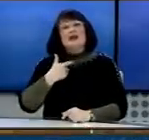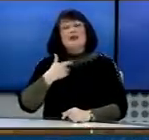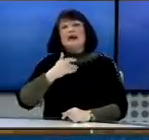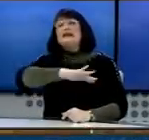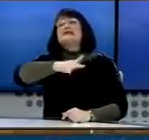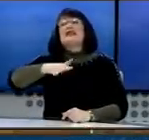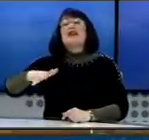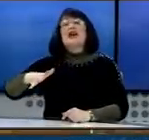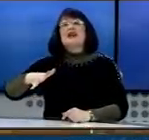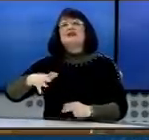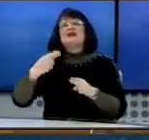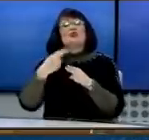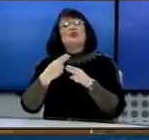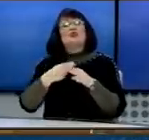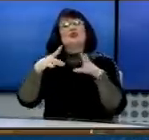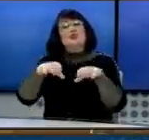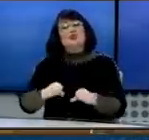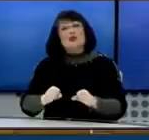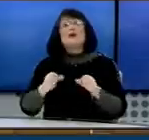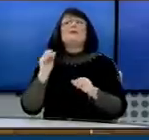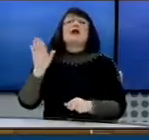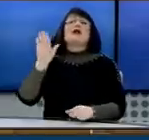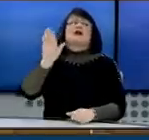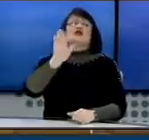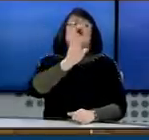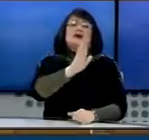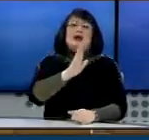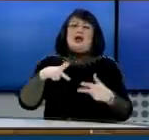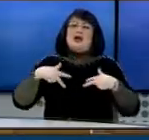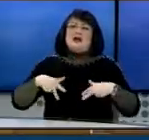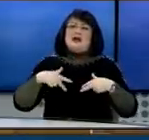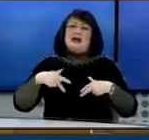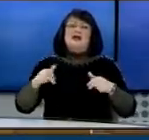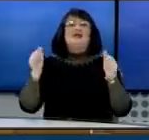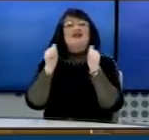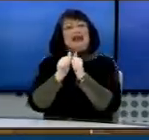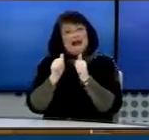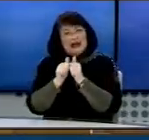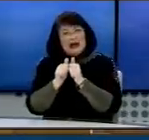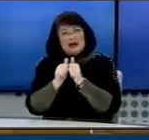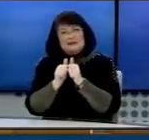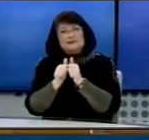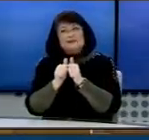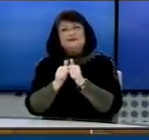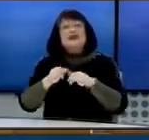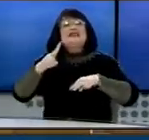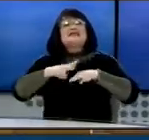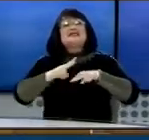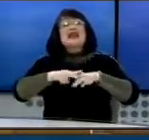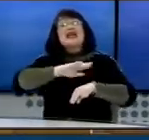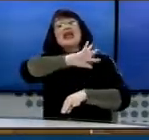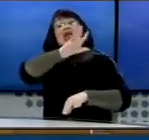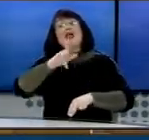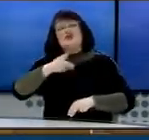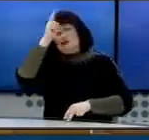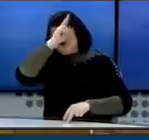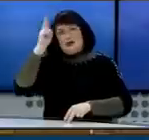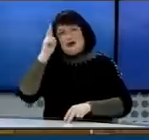θάλασσα με πολλά γειτονικά κράτη. Πλώνει τη φιλία μας από το Ισραήλ μέχρι τον αραβικό